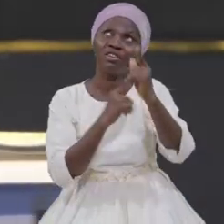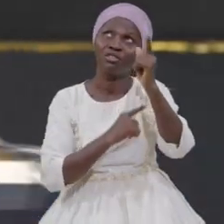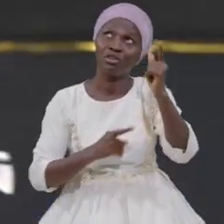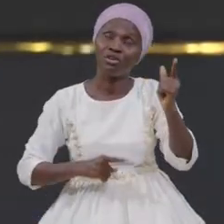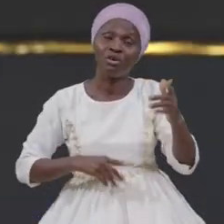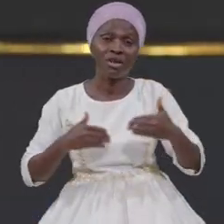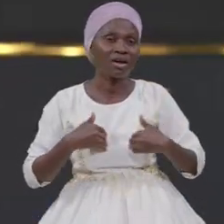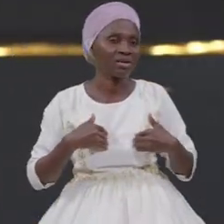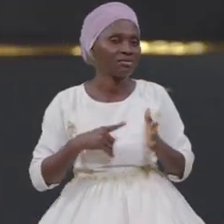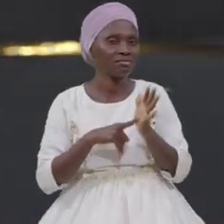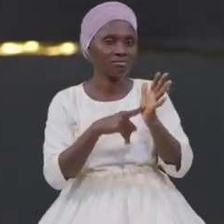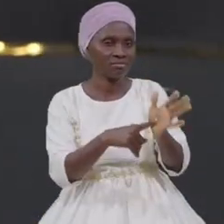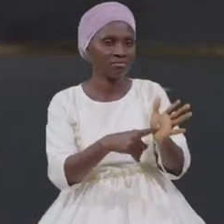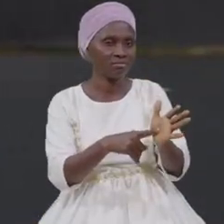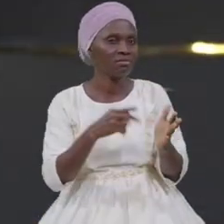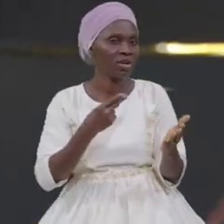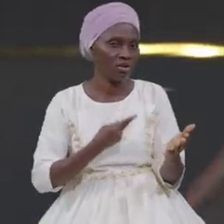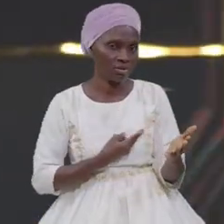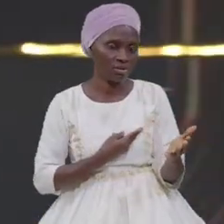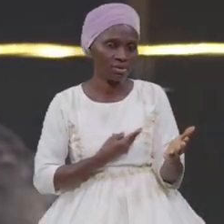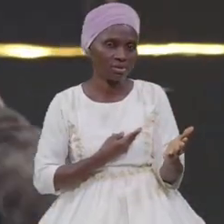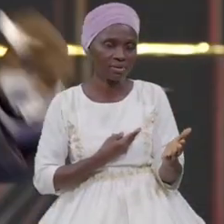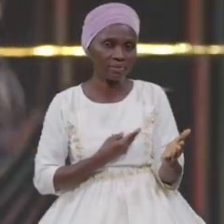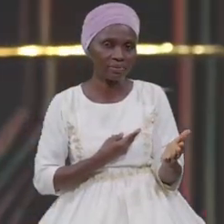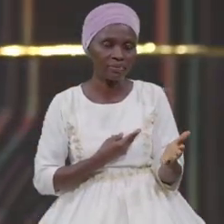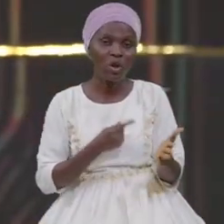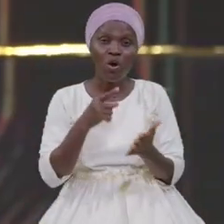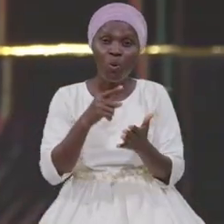Le Seigneur nous a révélé